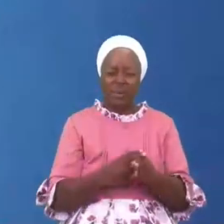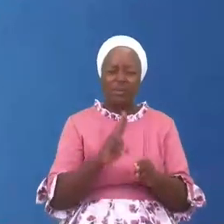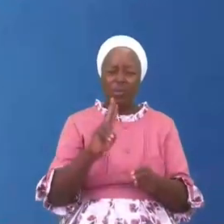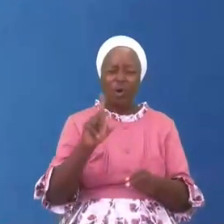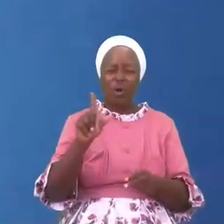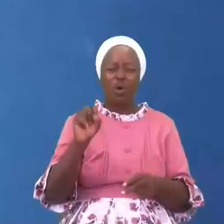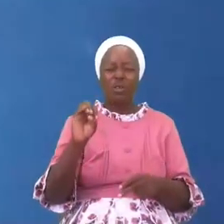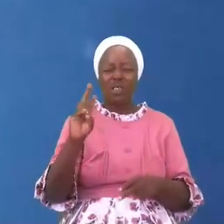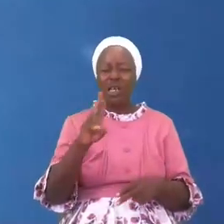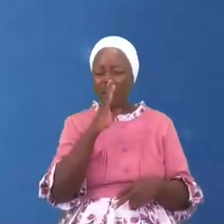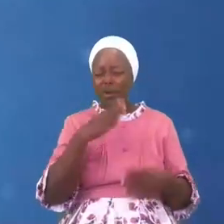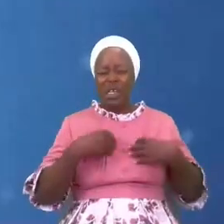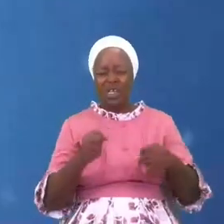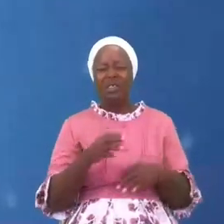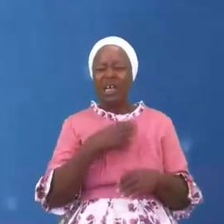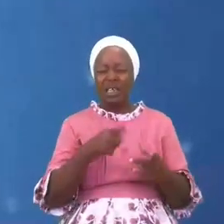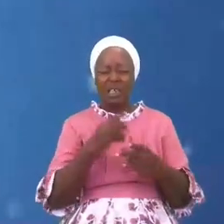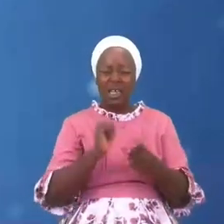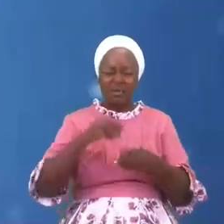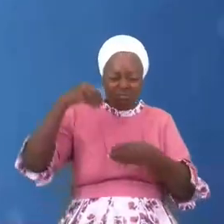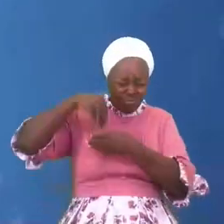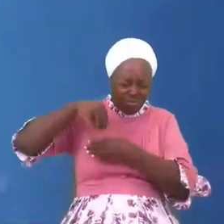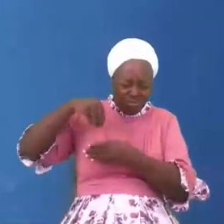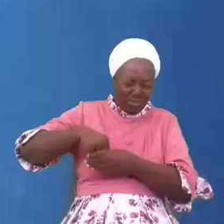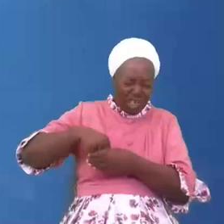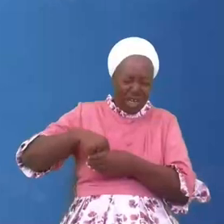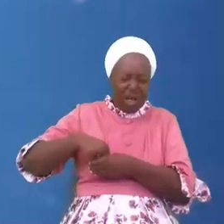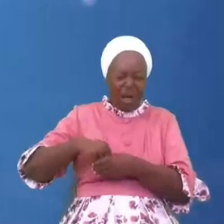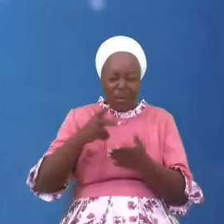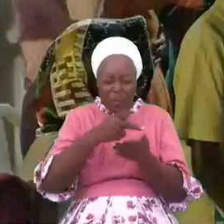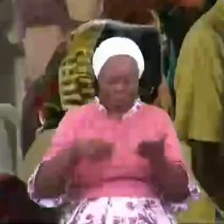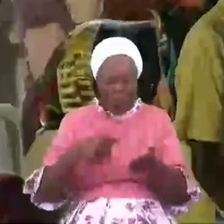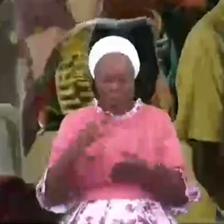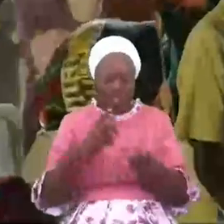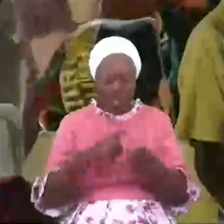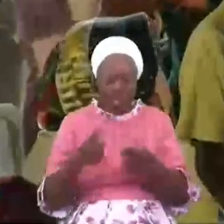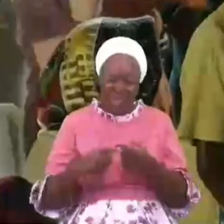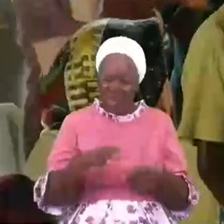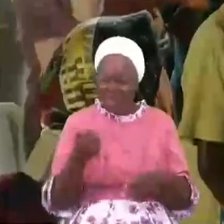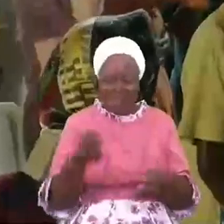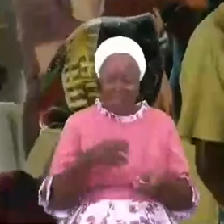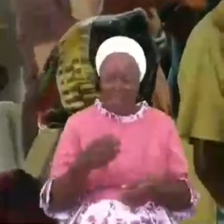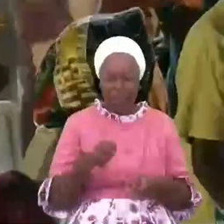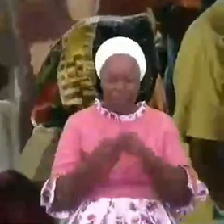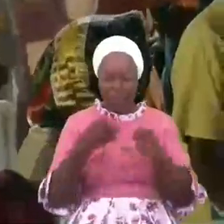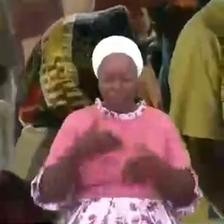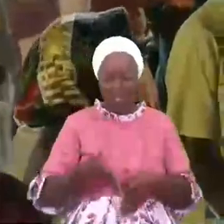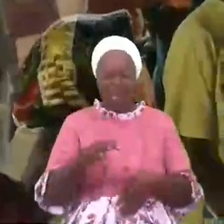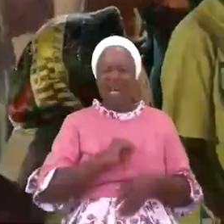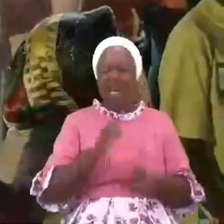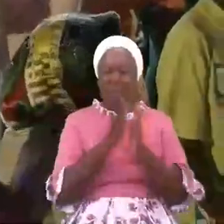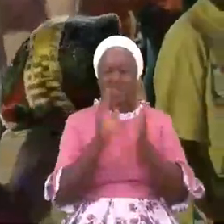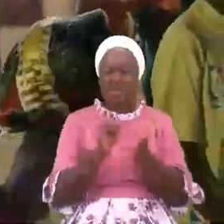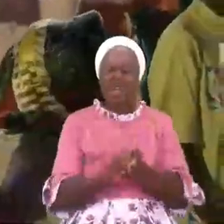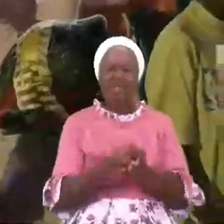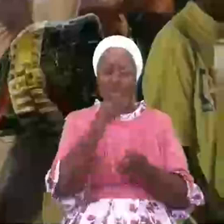Et le problème d'intestin qui est bloqué ou bien quel que soit le problème, je prie qui est